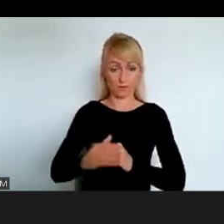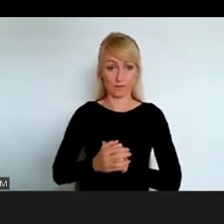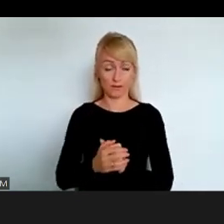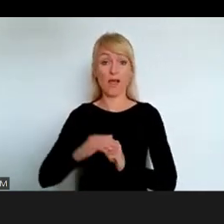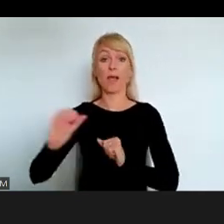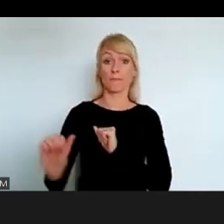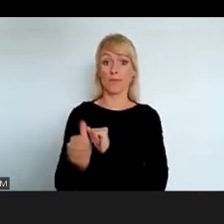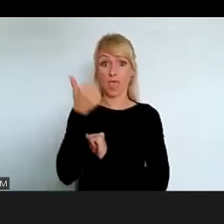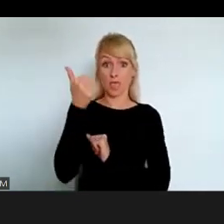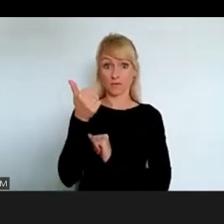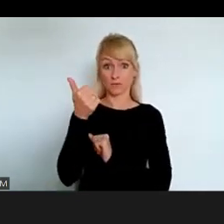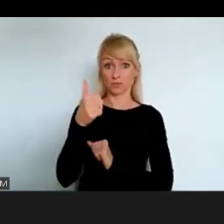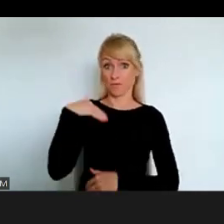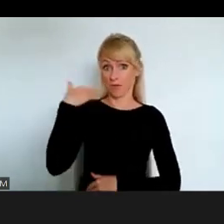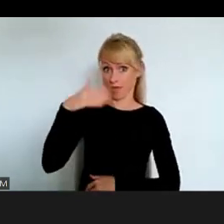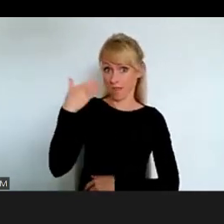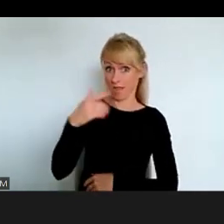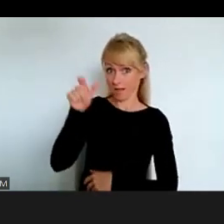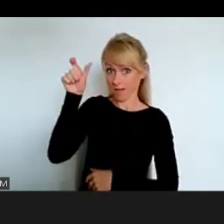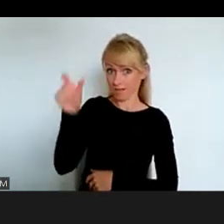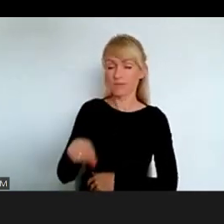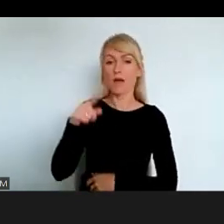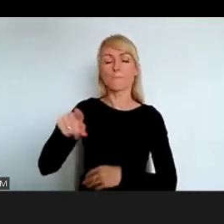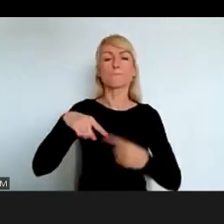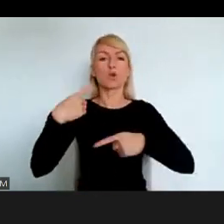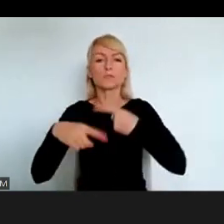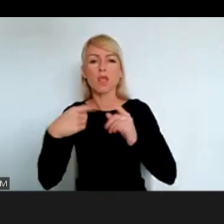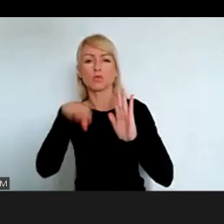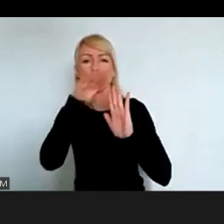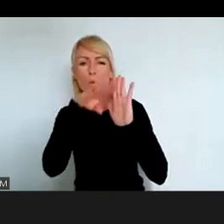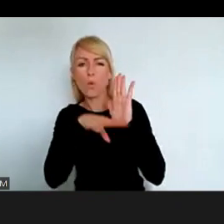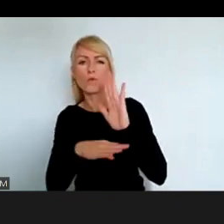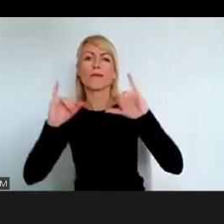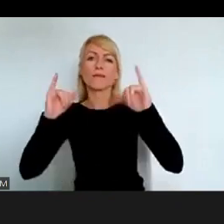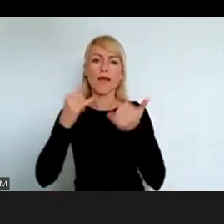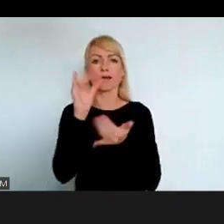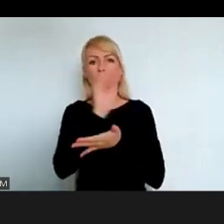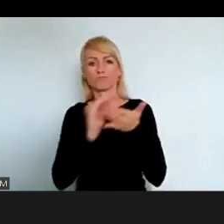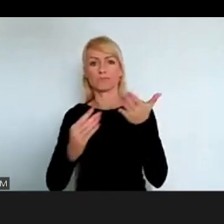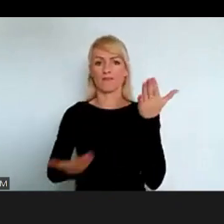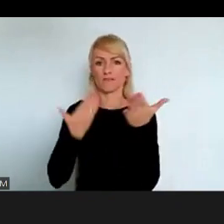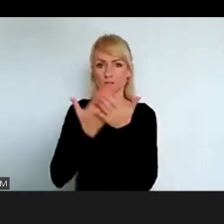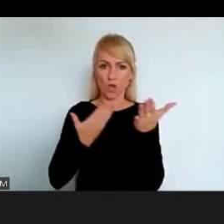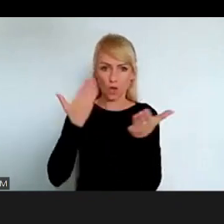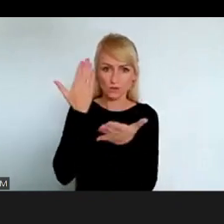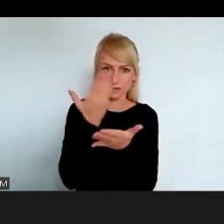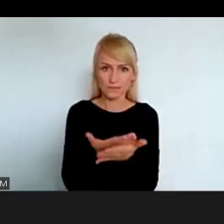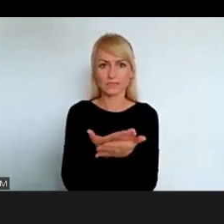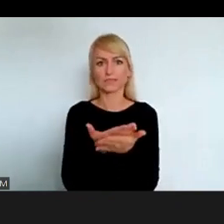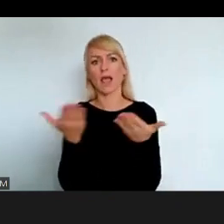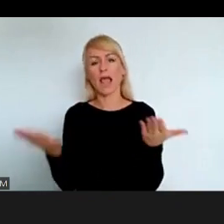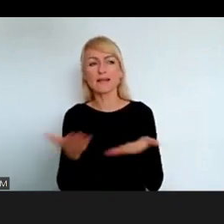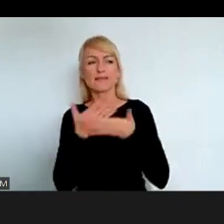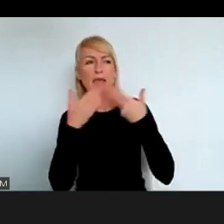zaprezentuje nam temat procedury składania wniosków na brak dostępności i